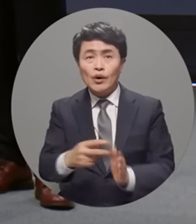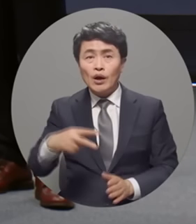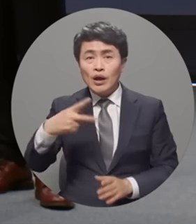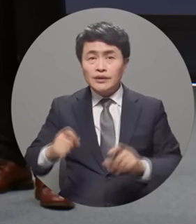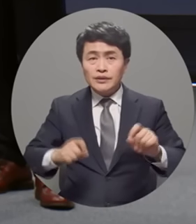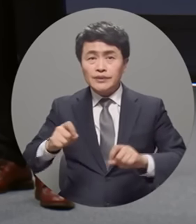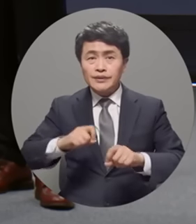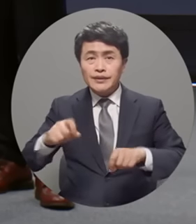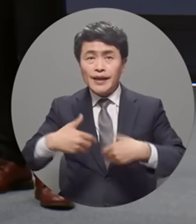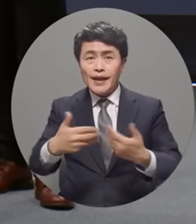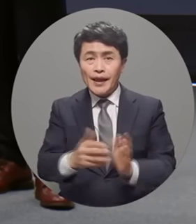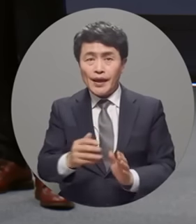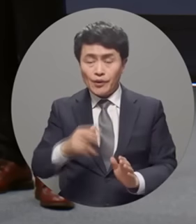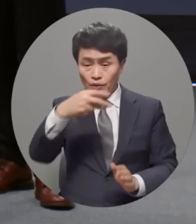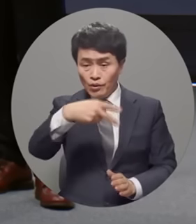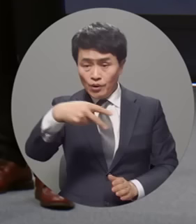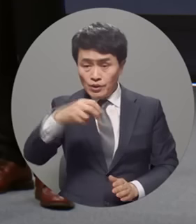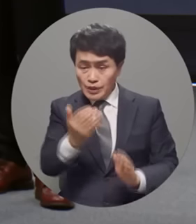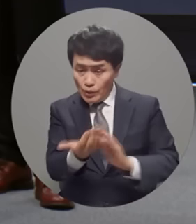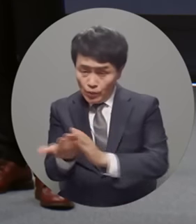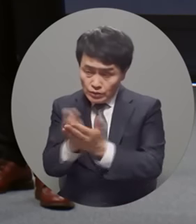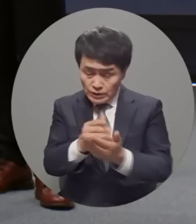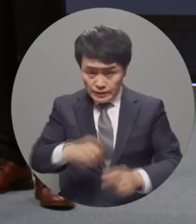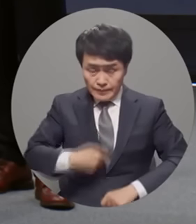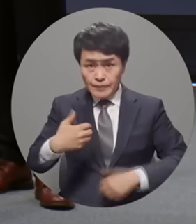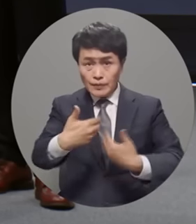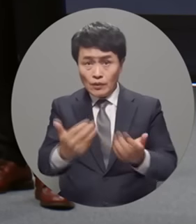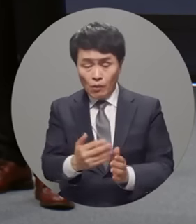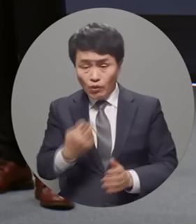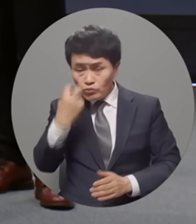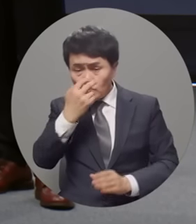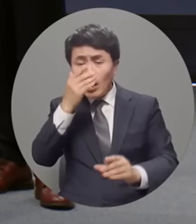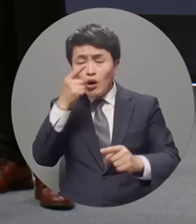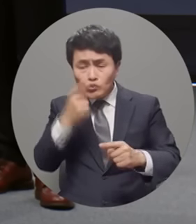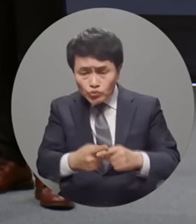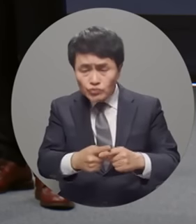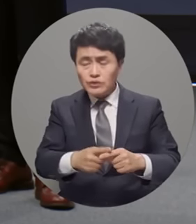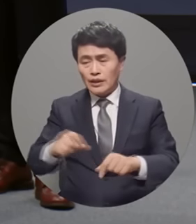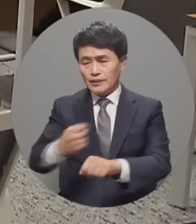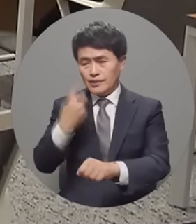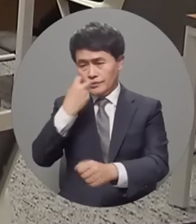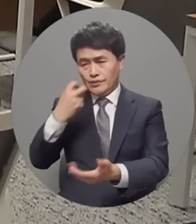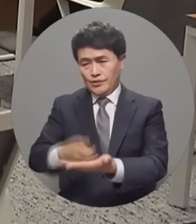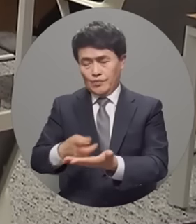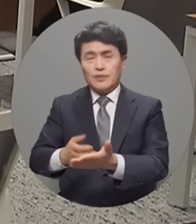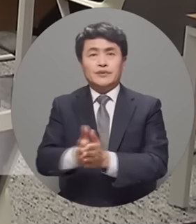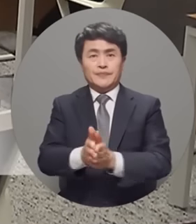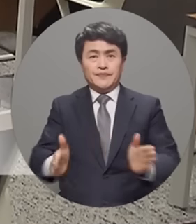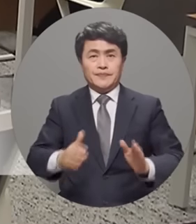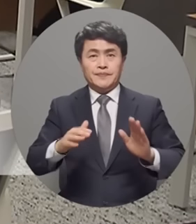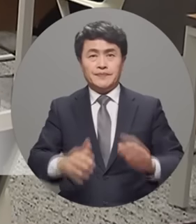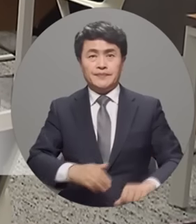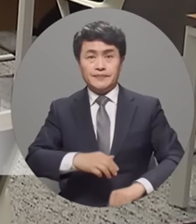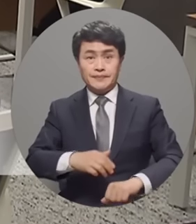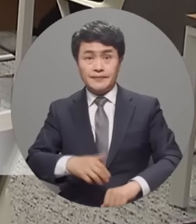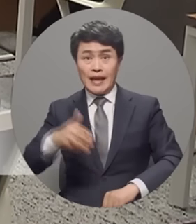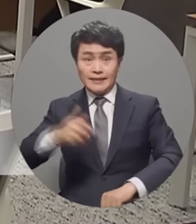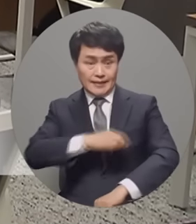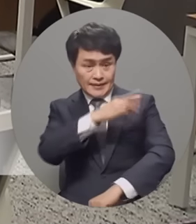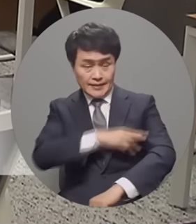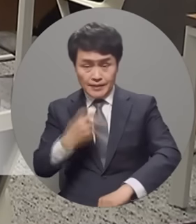세월호 진상규명 등 다섯 번은 수사가 진행 중인 상황에서 도입됐습니다. 최상병 특검법에 대해